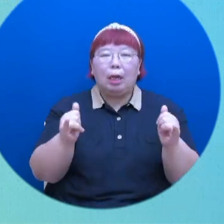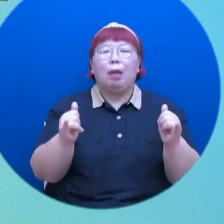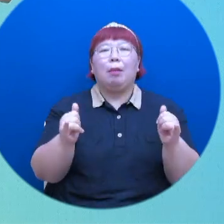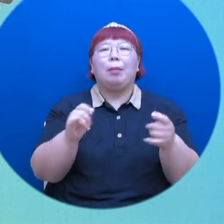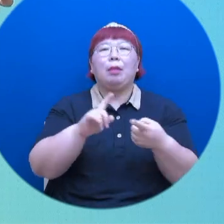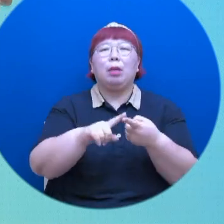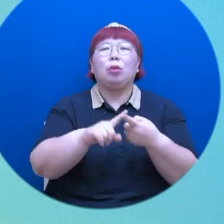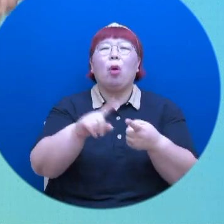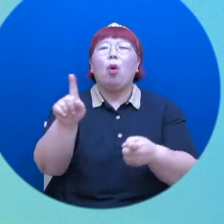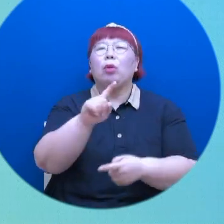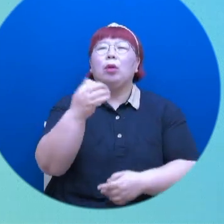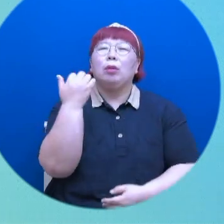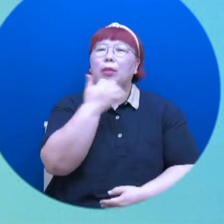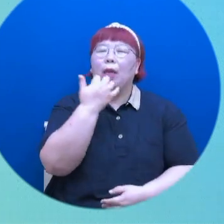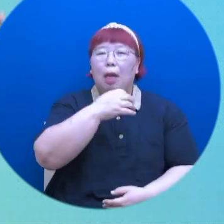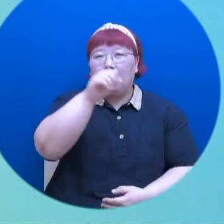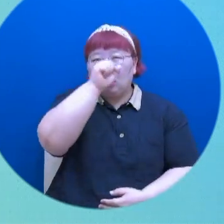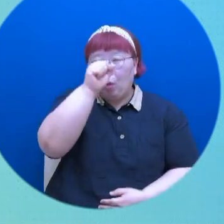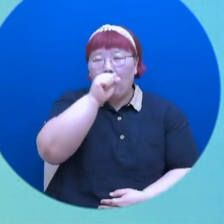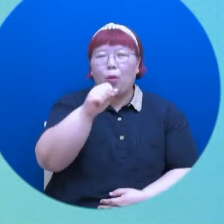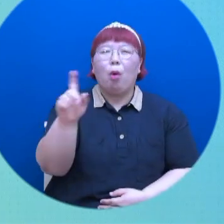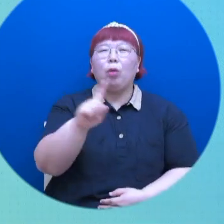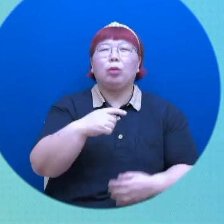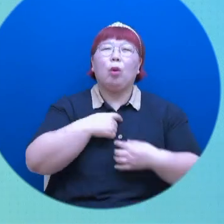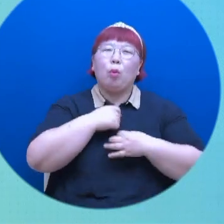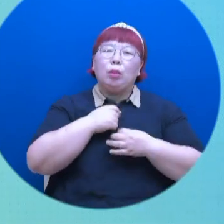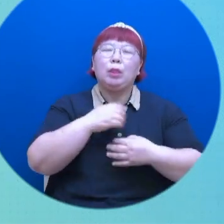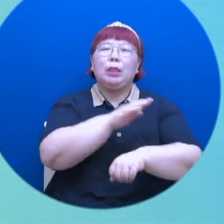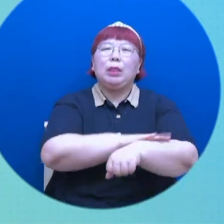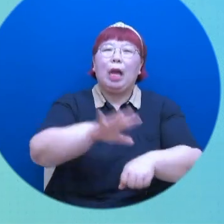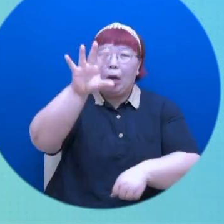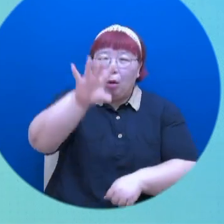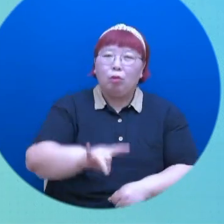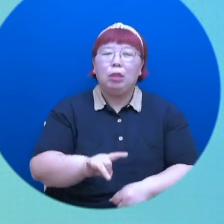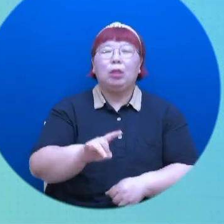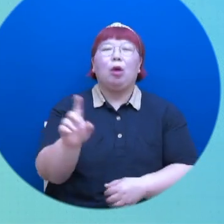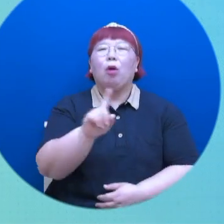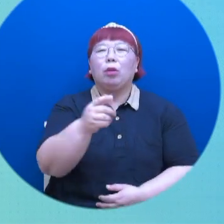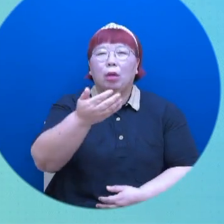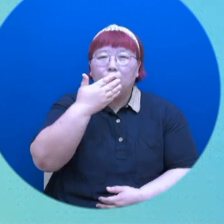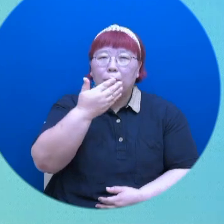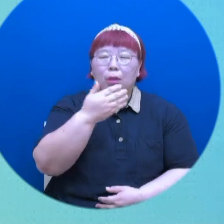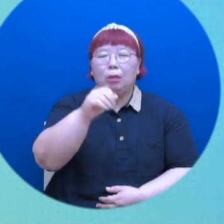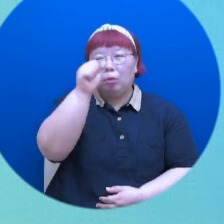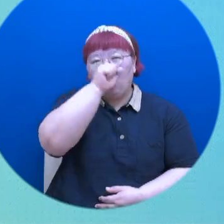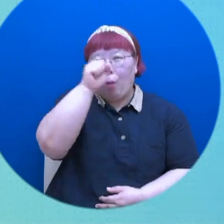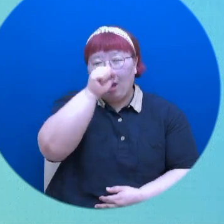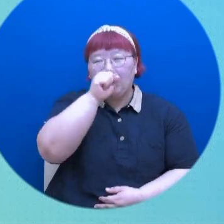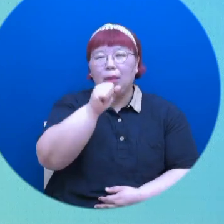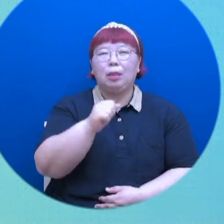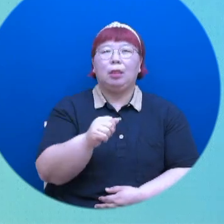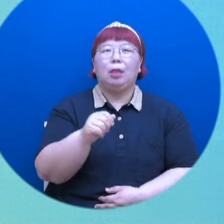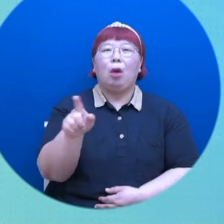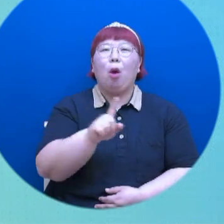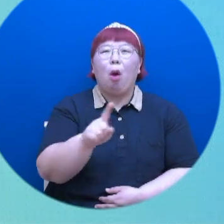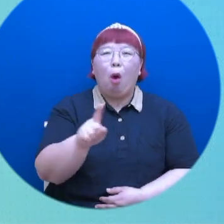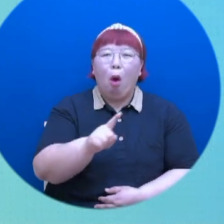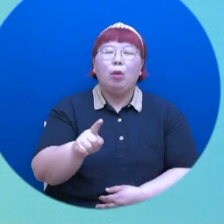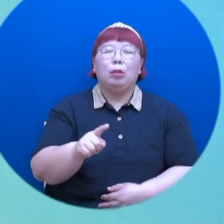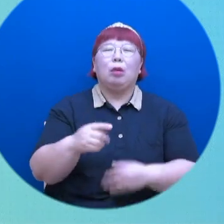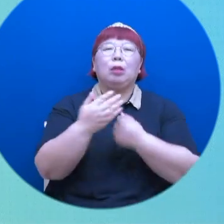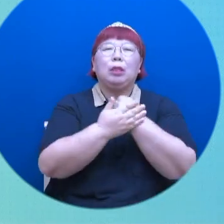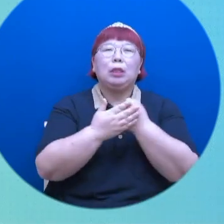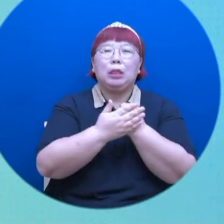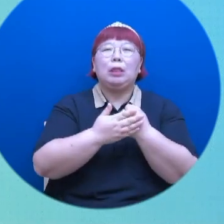어떤 색을 좋아하는지, 어떤 옷이 잘 어울리는지, 어떤 음식을 좋아하는지, 어떤 은사가